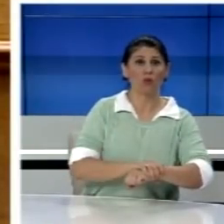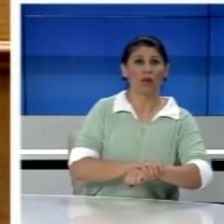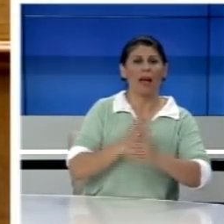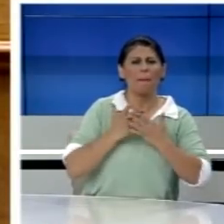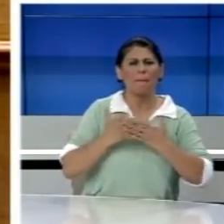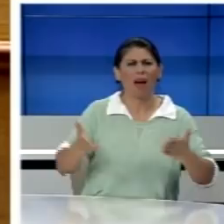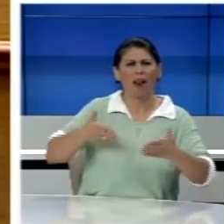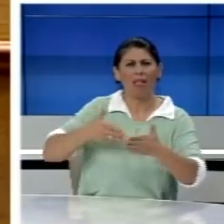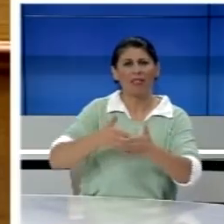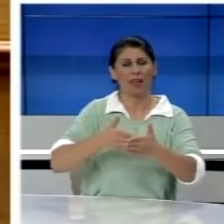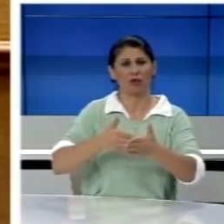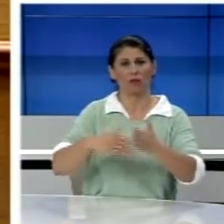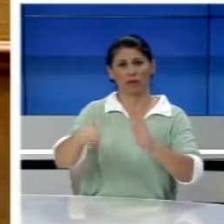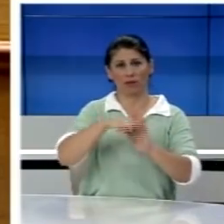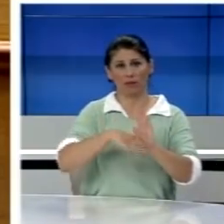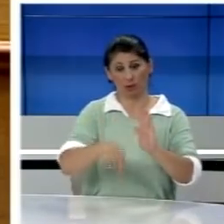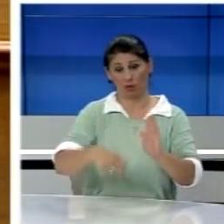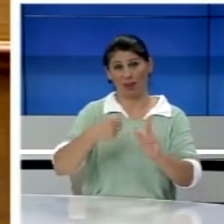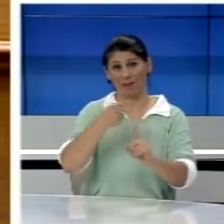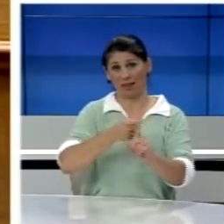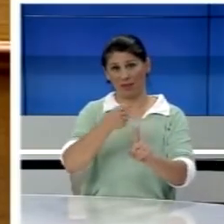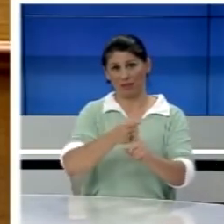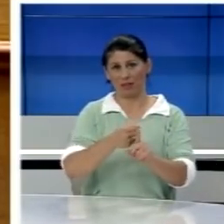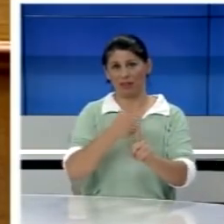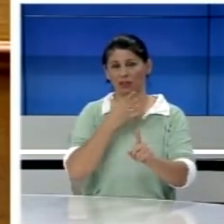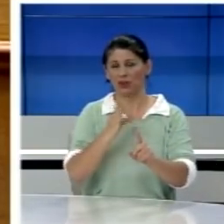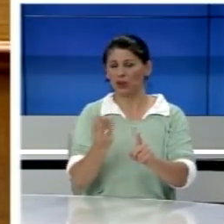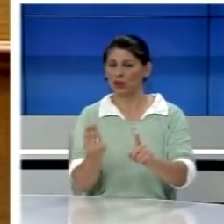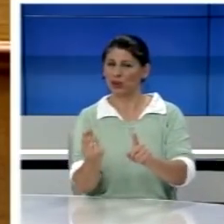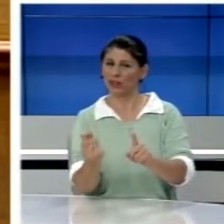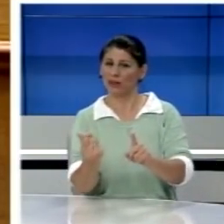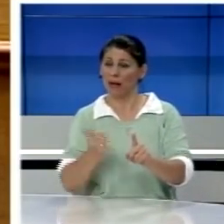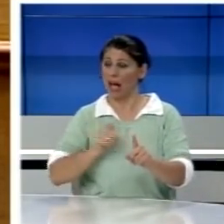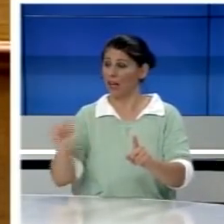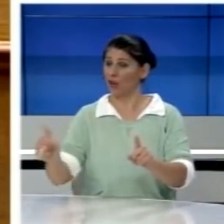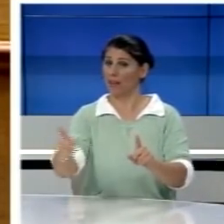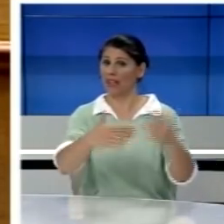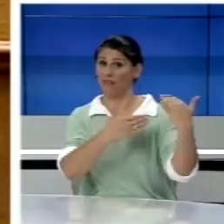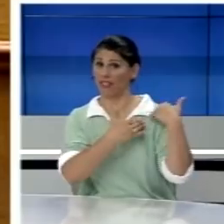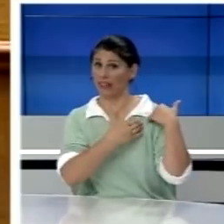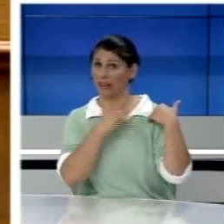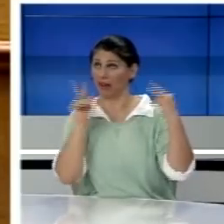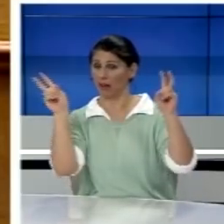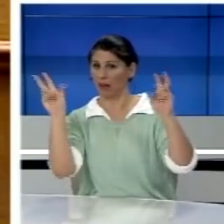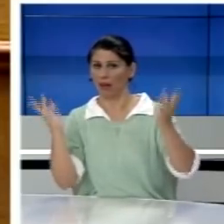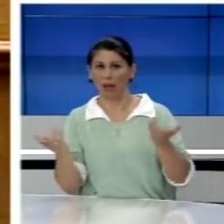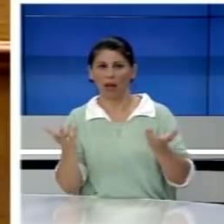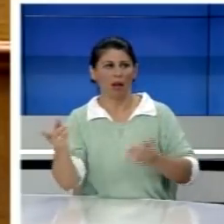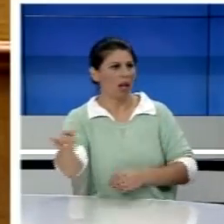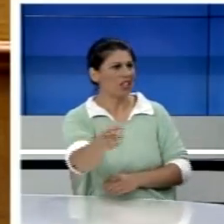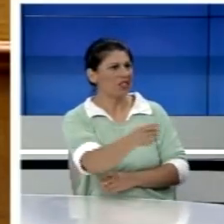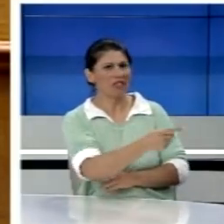μεγάλα αδιέξοδα του συστήματος που υπερασπίζεστε με την επίκληση της ατομικής πάλι ευθύνης, όταν